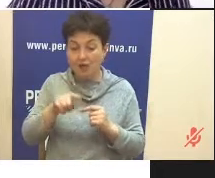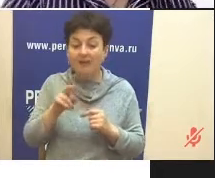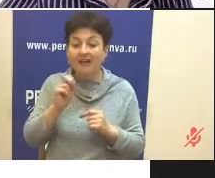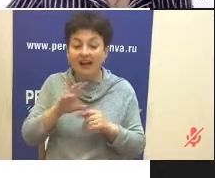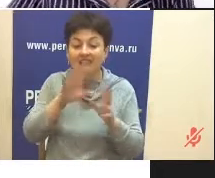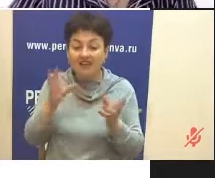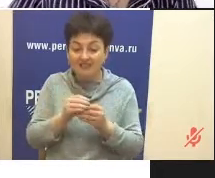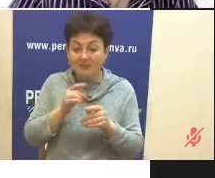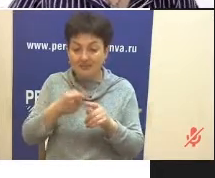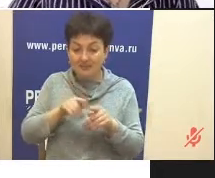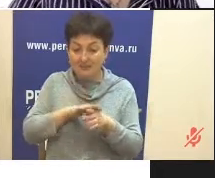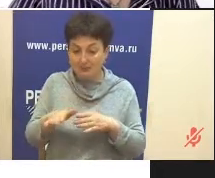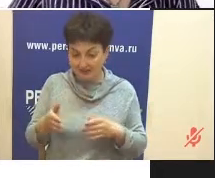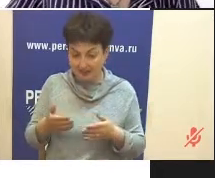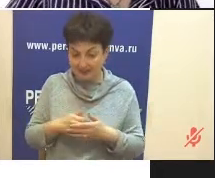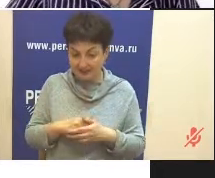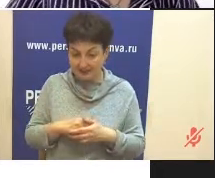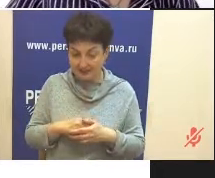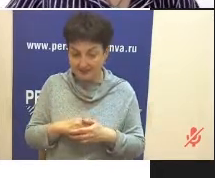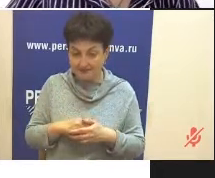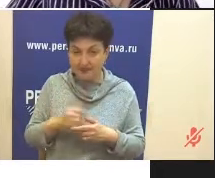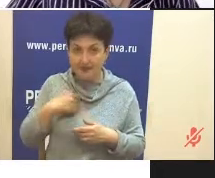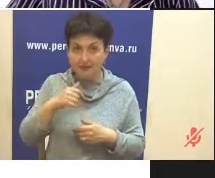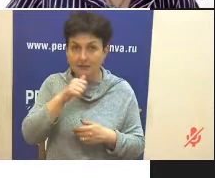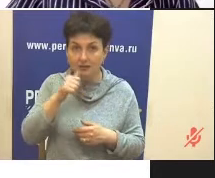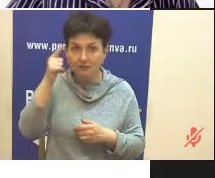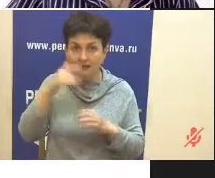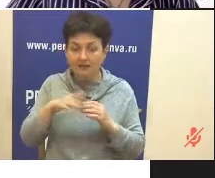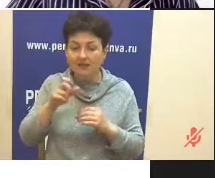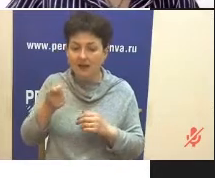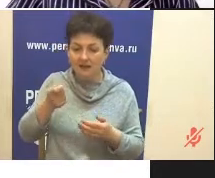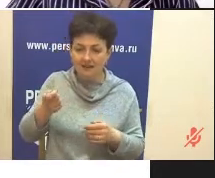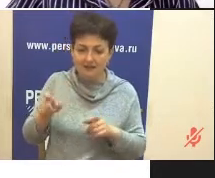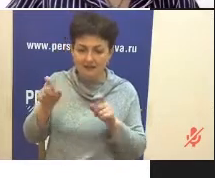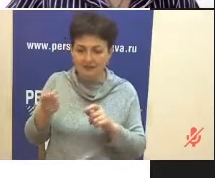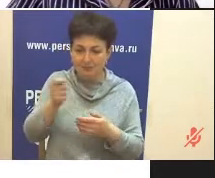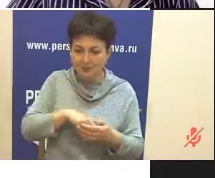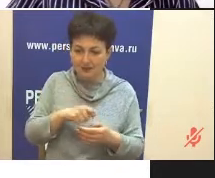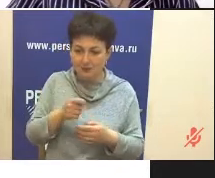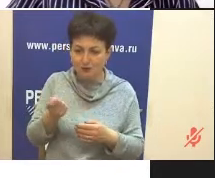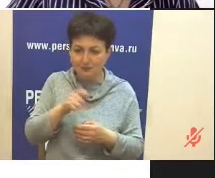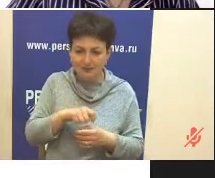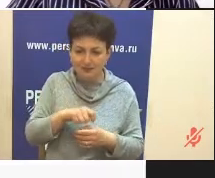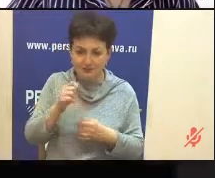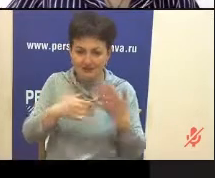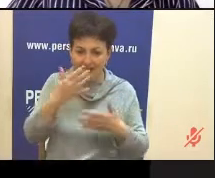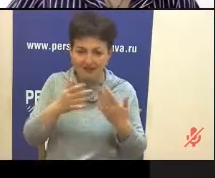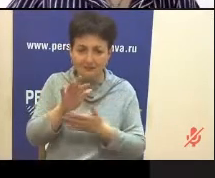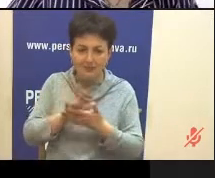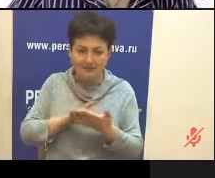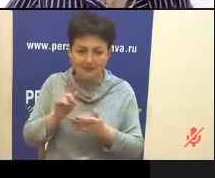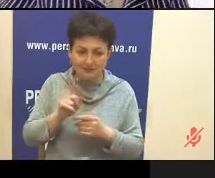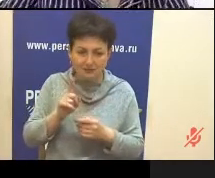со всем справляться. Я пытаюсь понять, как мне переключать слайды. Простите сразу за